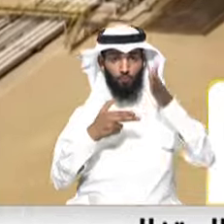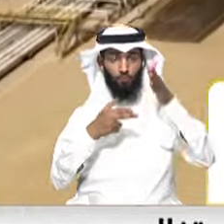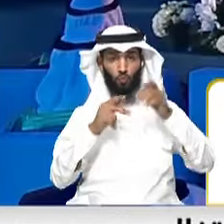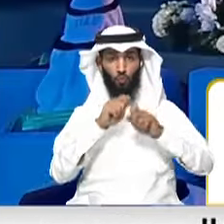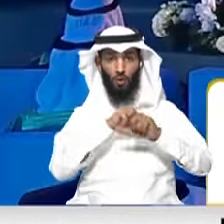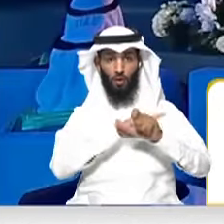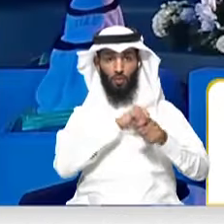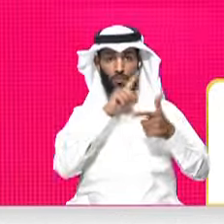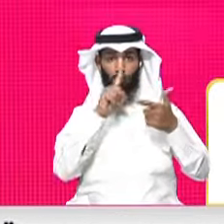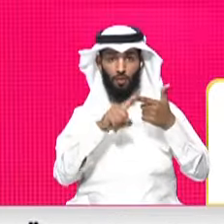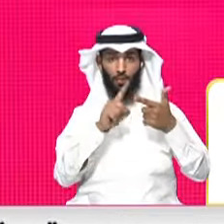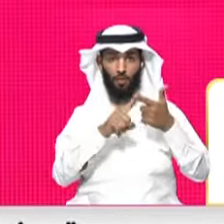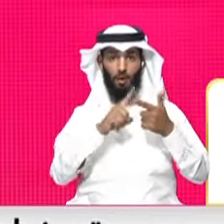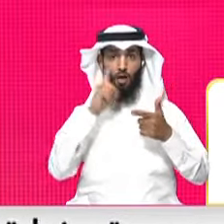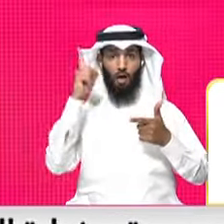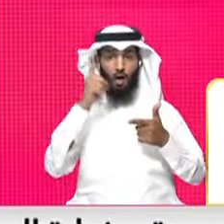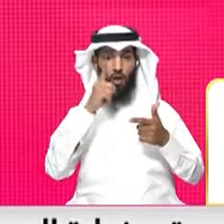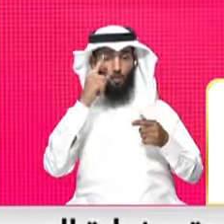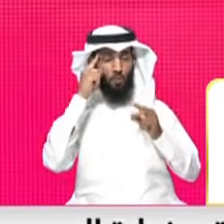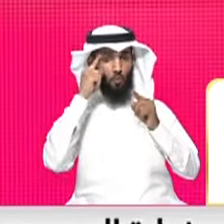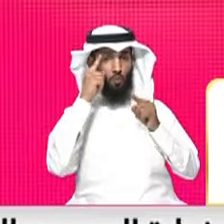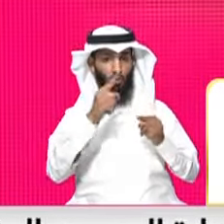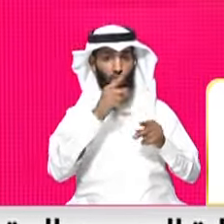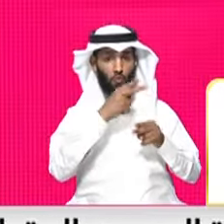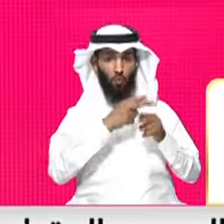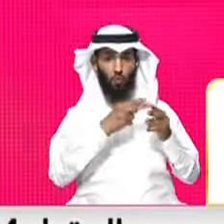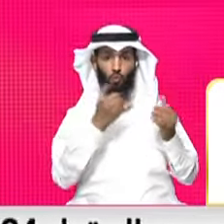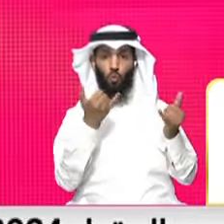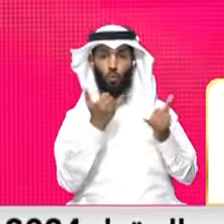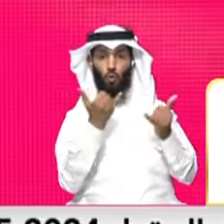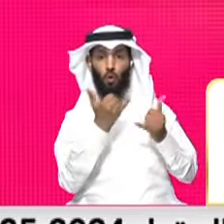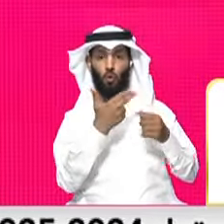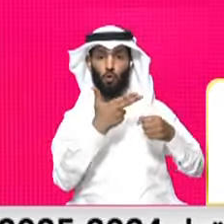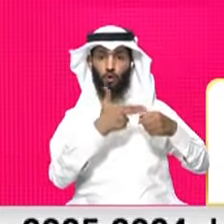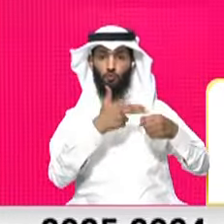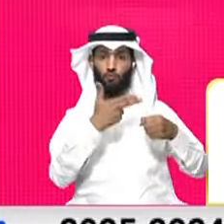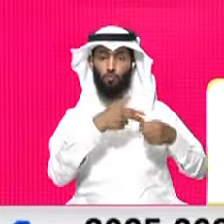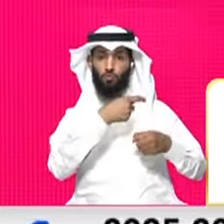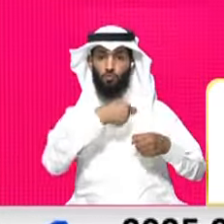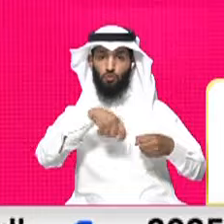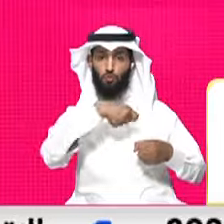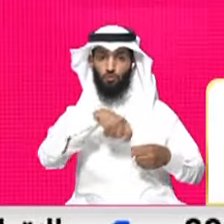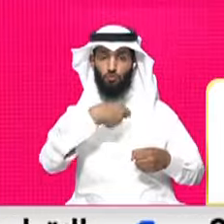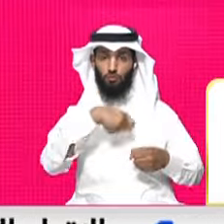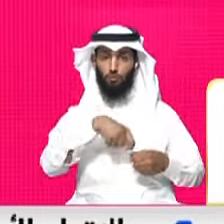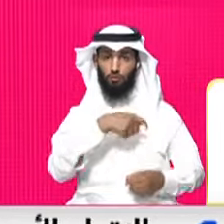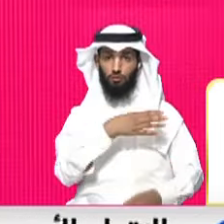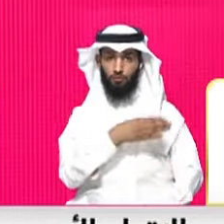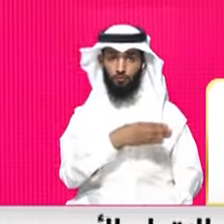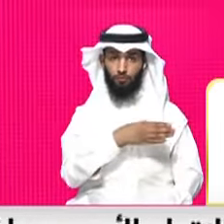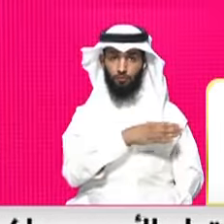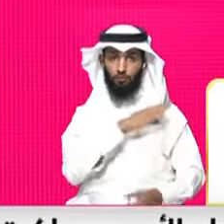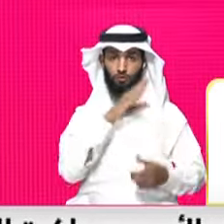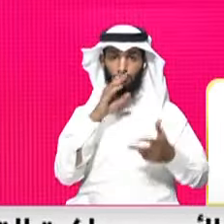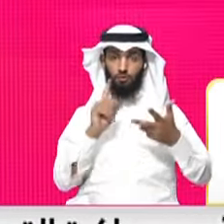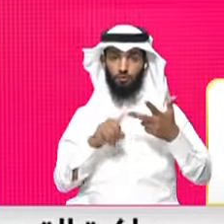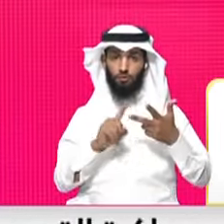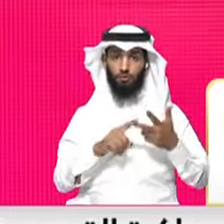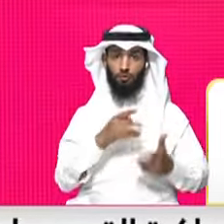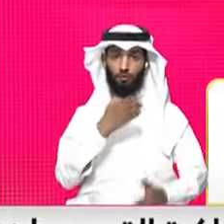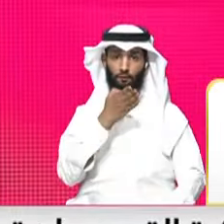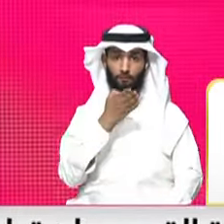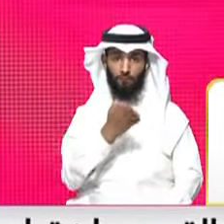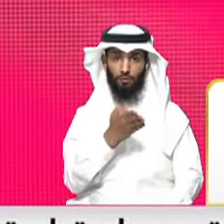رئيسي للطاقة عالميا. كما يعمل المشروع على توفير فرص وظيفية